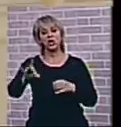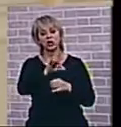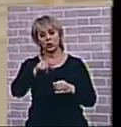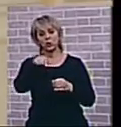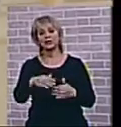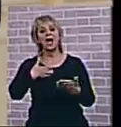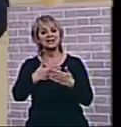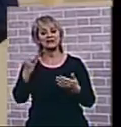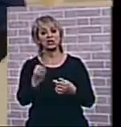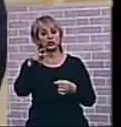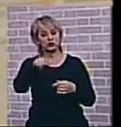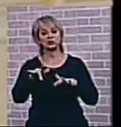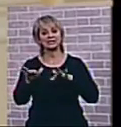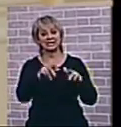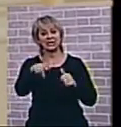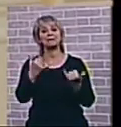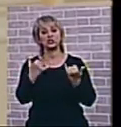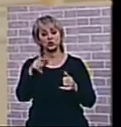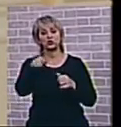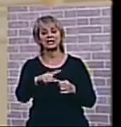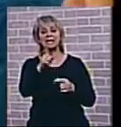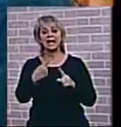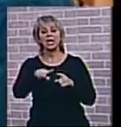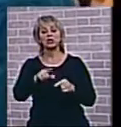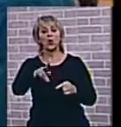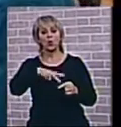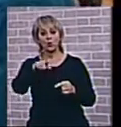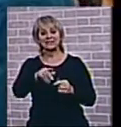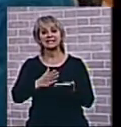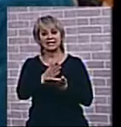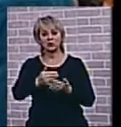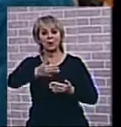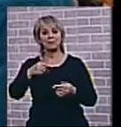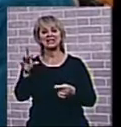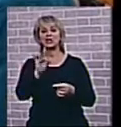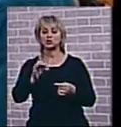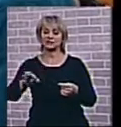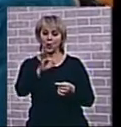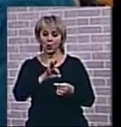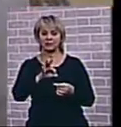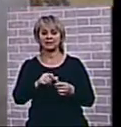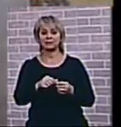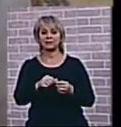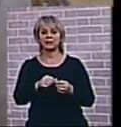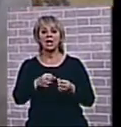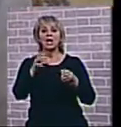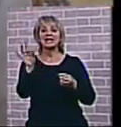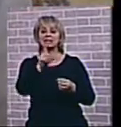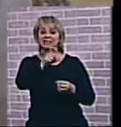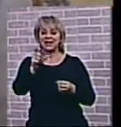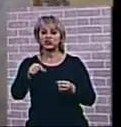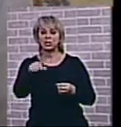региона. Активно интересуется делами и сейчас. За это ему орден за заслуги перед Ростовской областью.